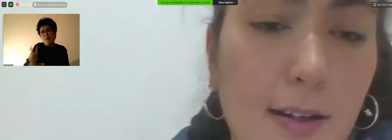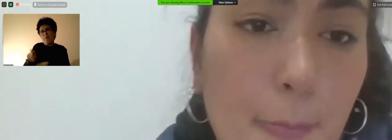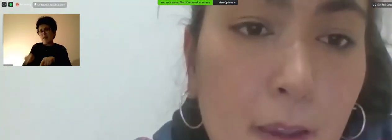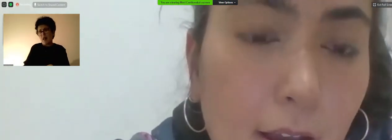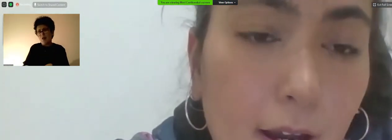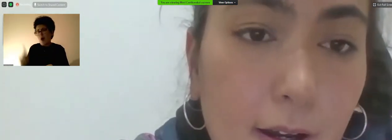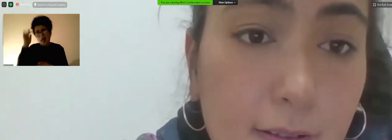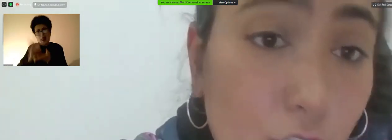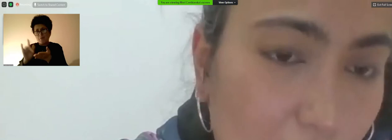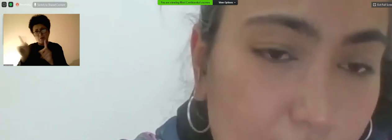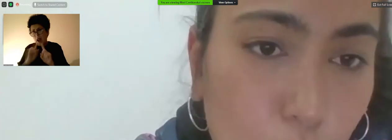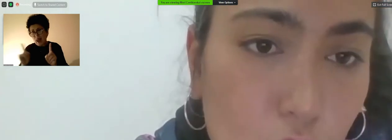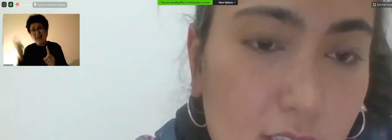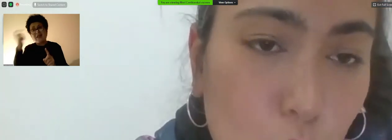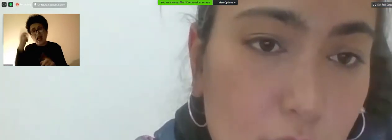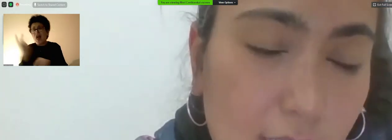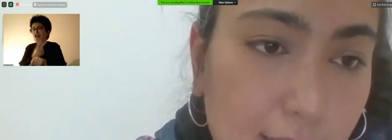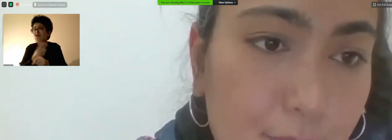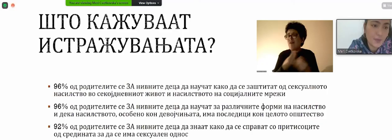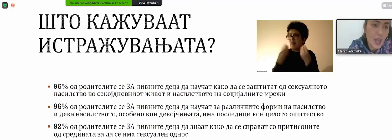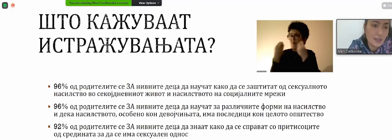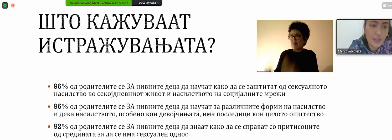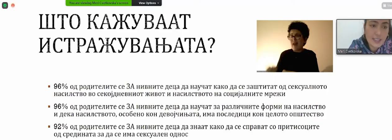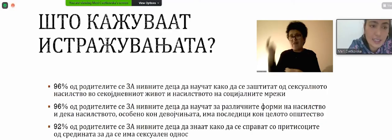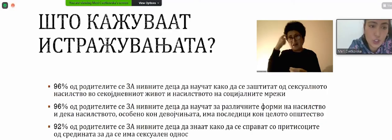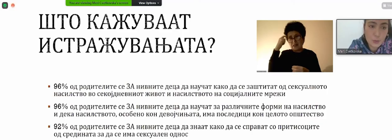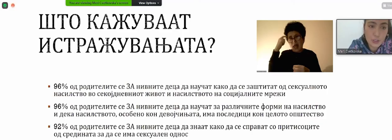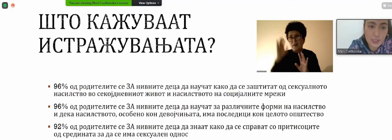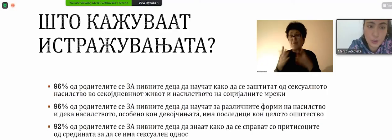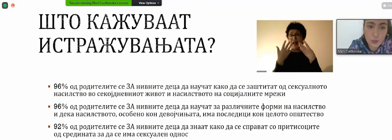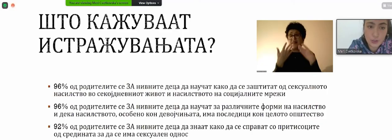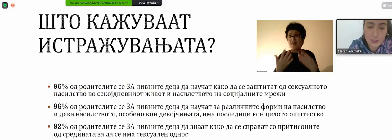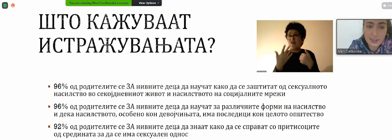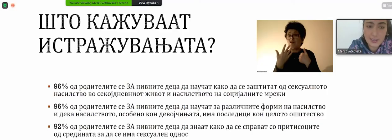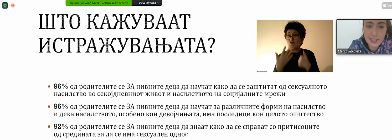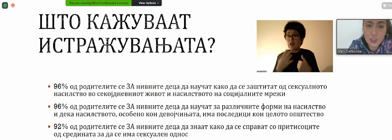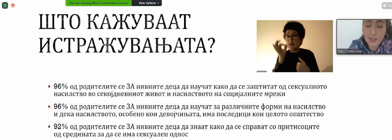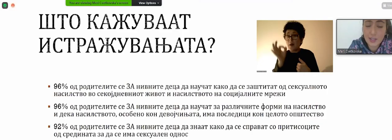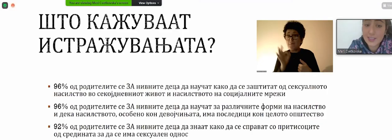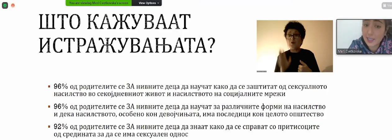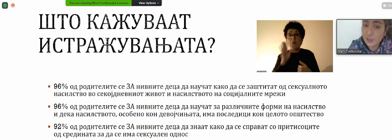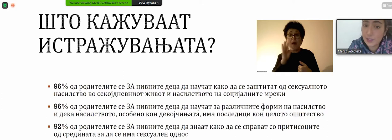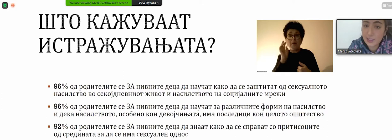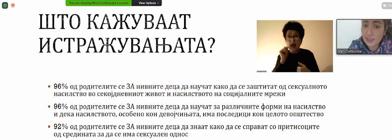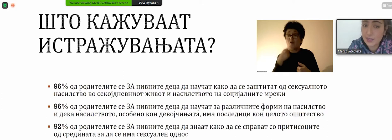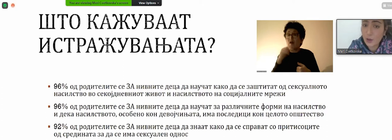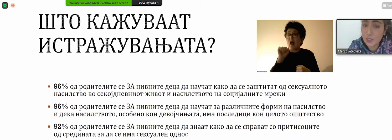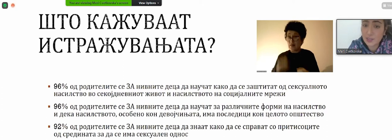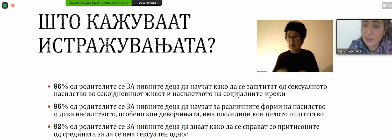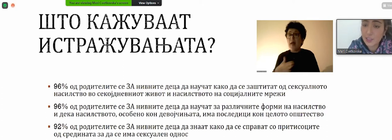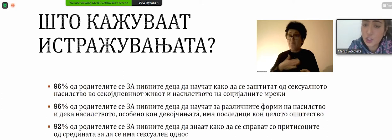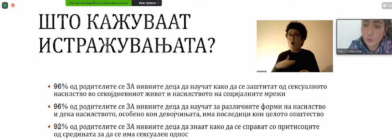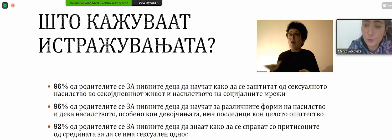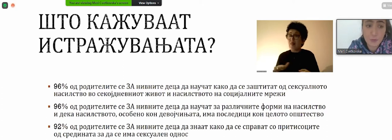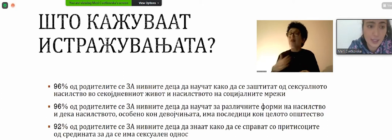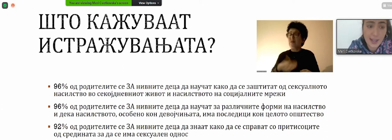страна на државата, однос на институцијите. 96% од родителите се исто така за нивните деца да научат